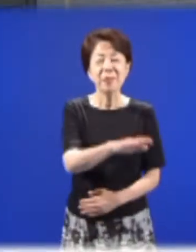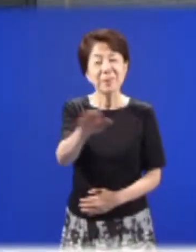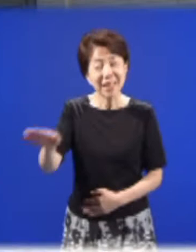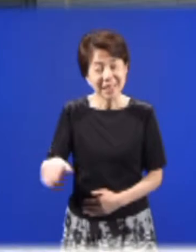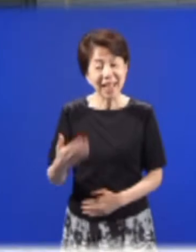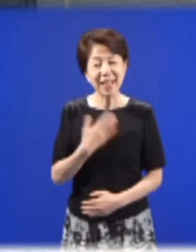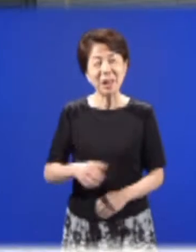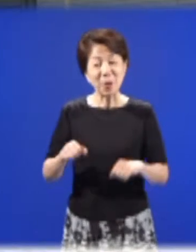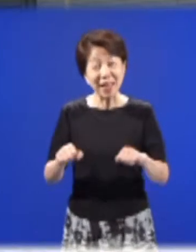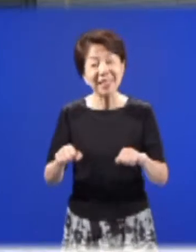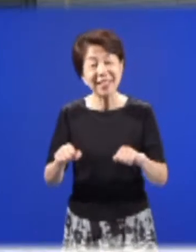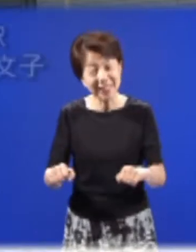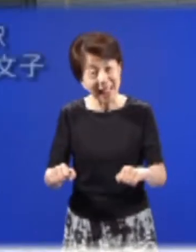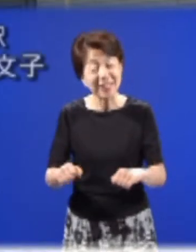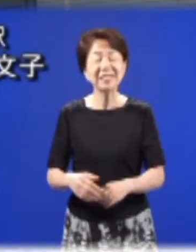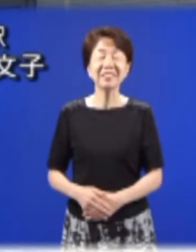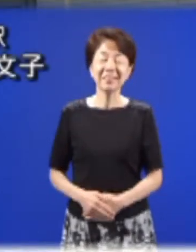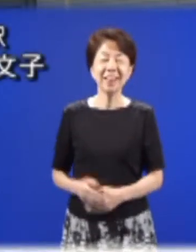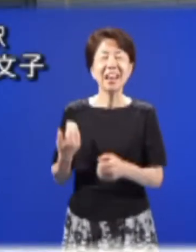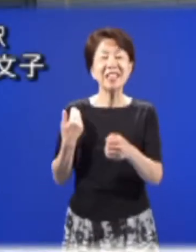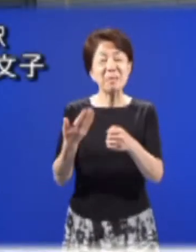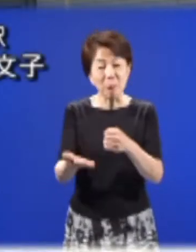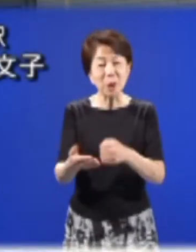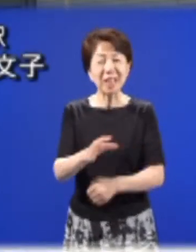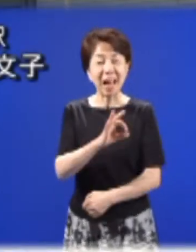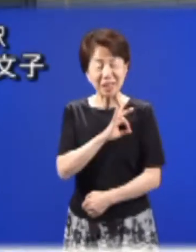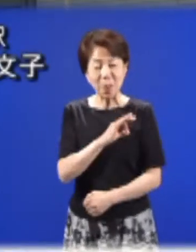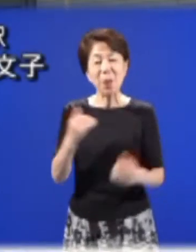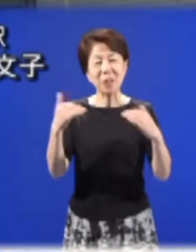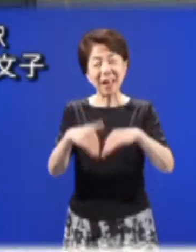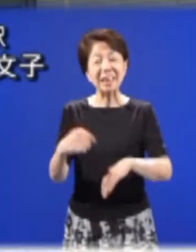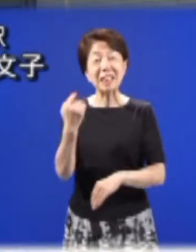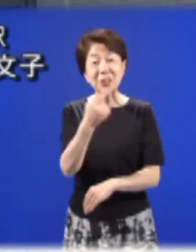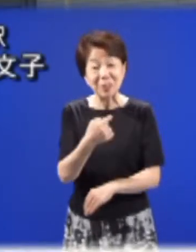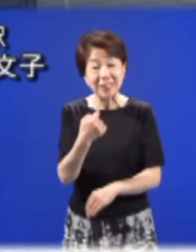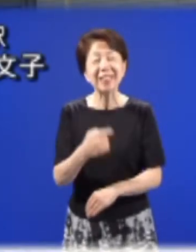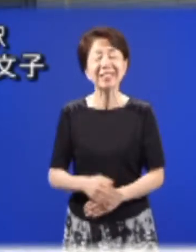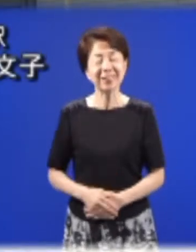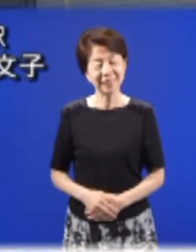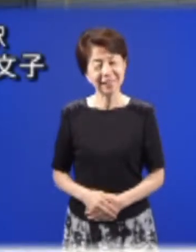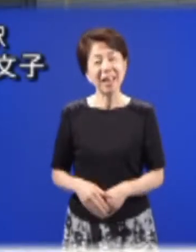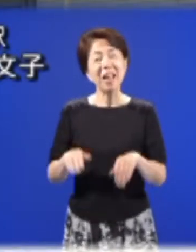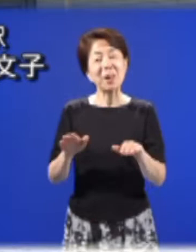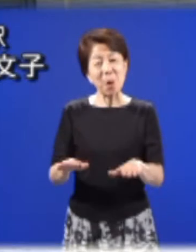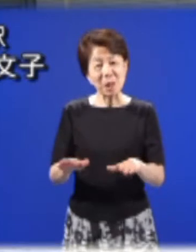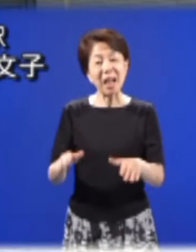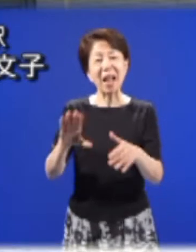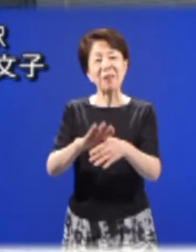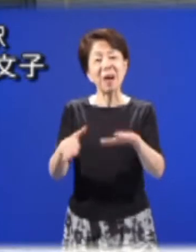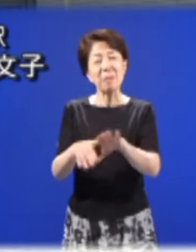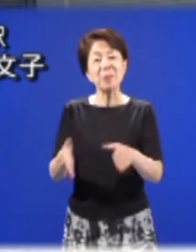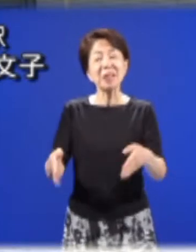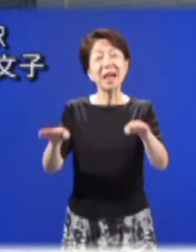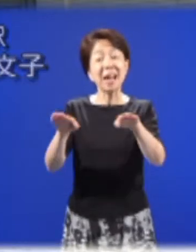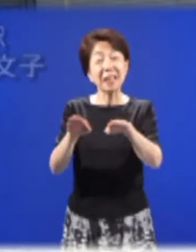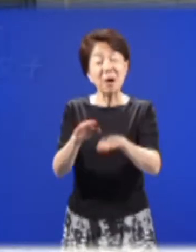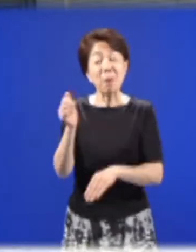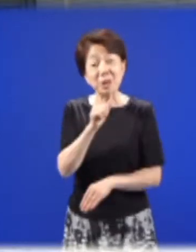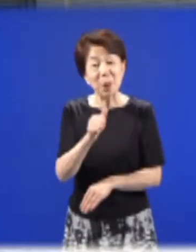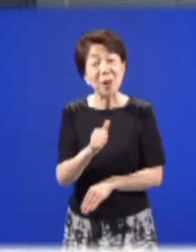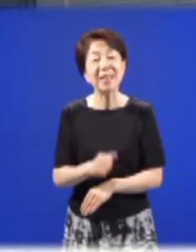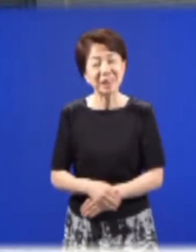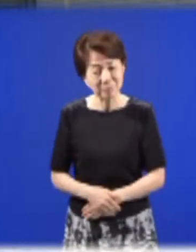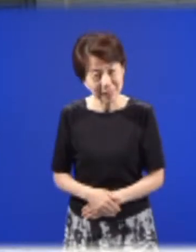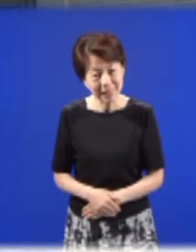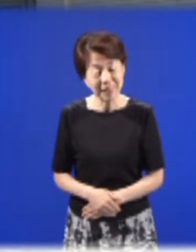皆さんお元気ですか。市民リポーターの谷口舞です。今回は文化会館をご紹介します。